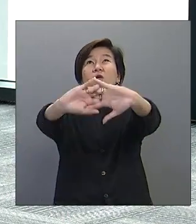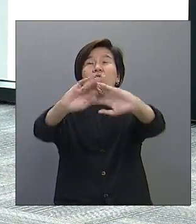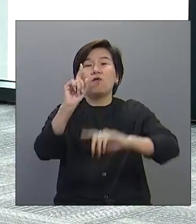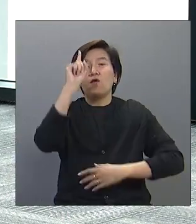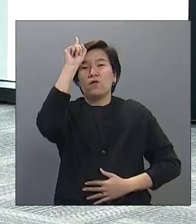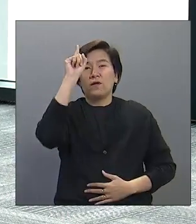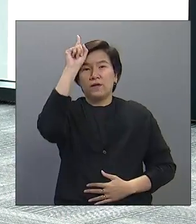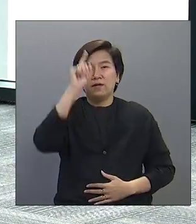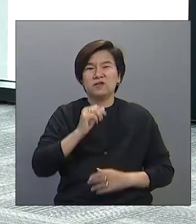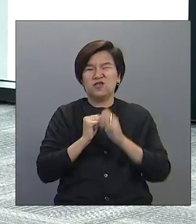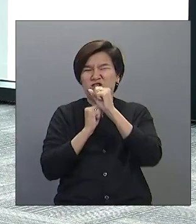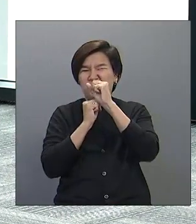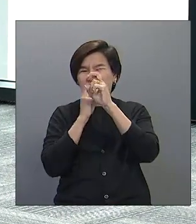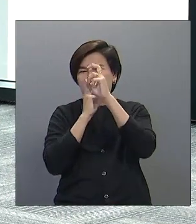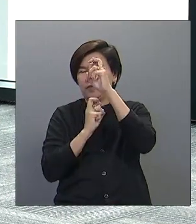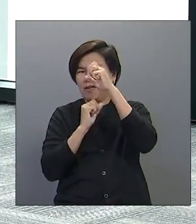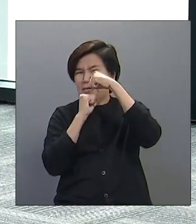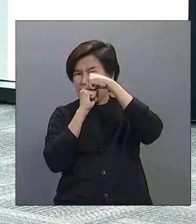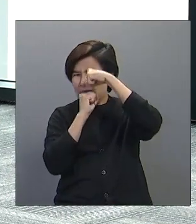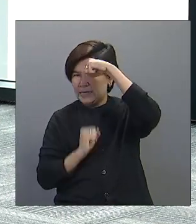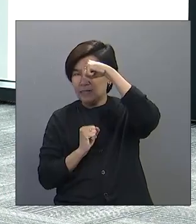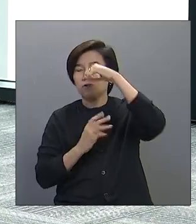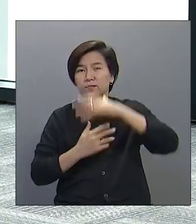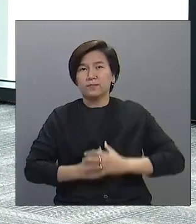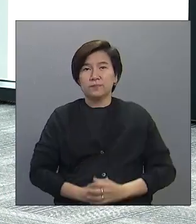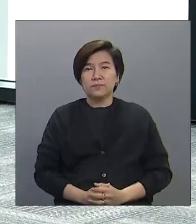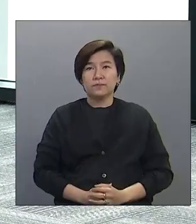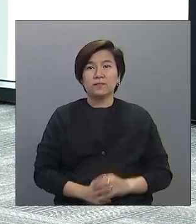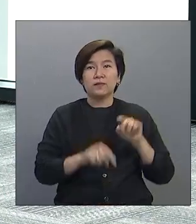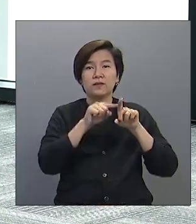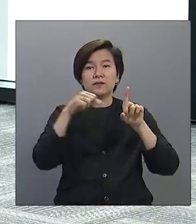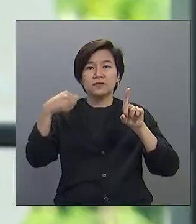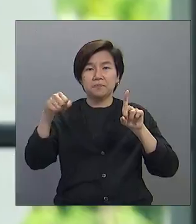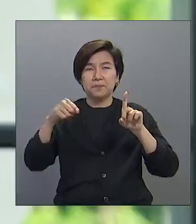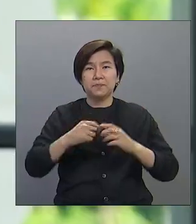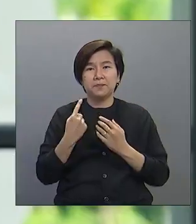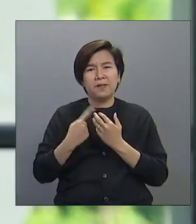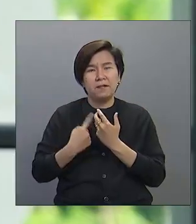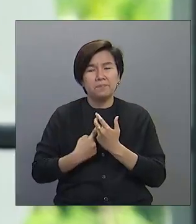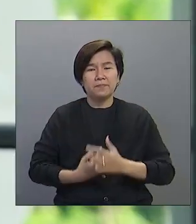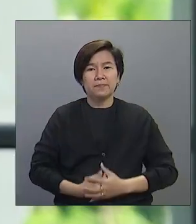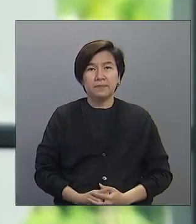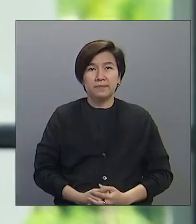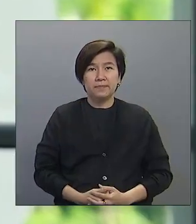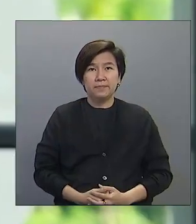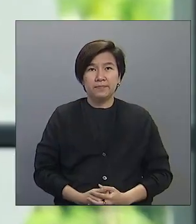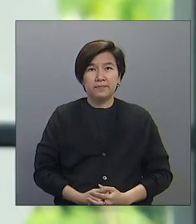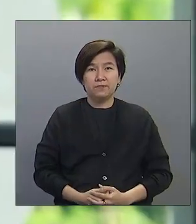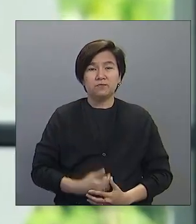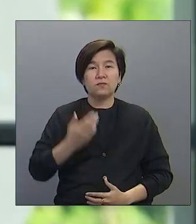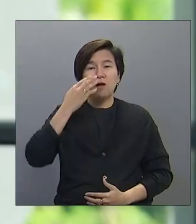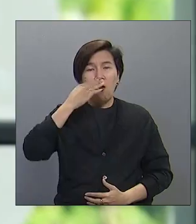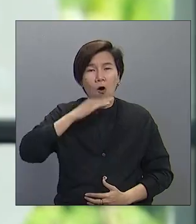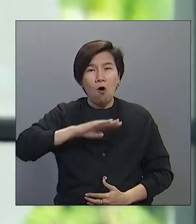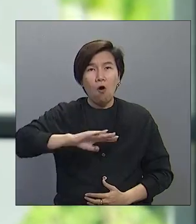กลำตัวขึ้นยืดทุกอย่างสูงขึ้นบนเพดานค้างไว้10วินาทีเหมือนเดิมนะคะและพอหายใจออกค่ะเป่าลม